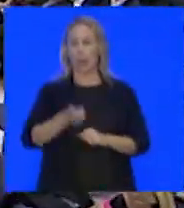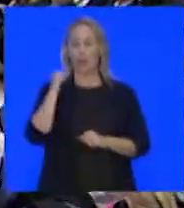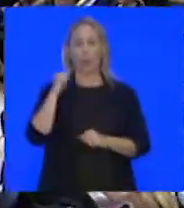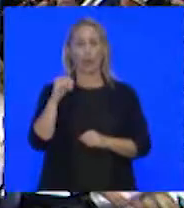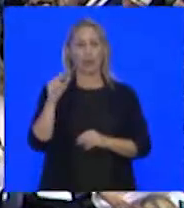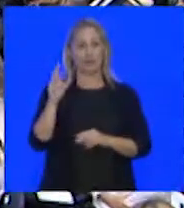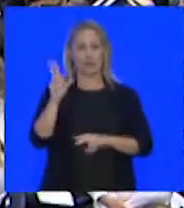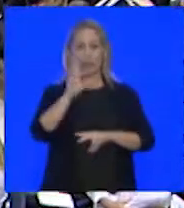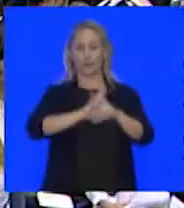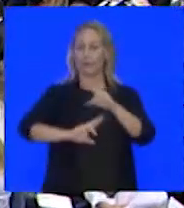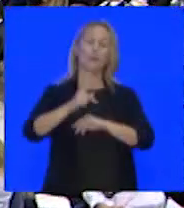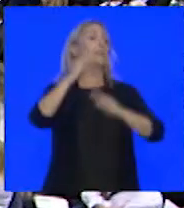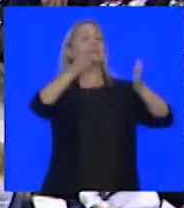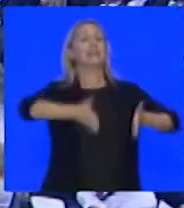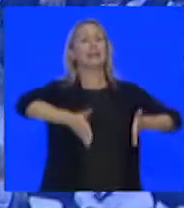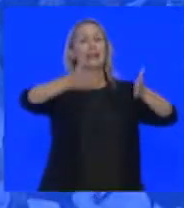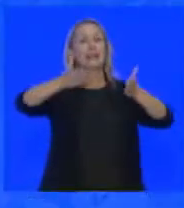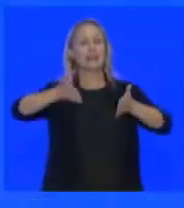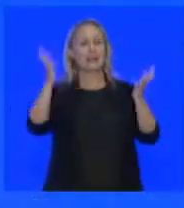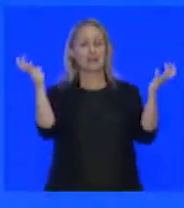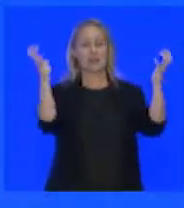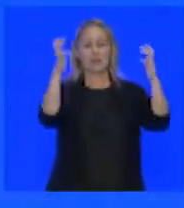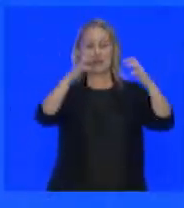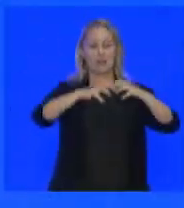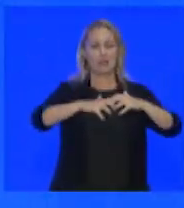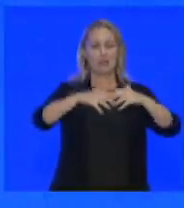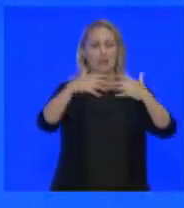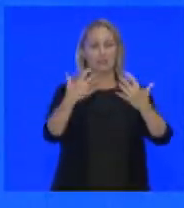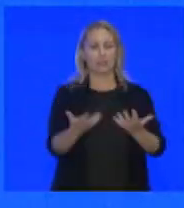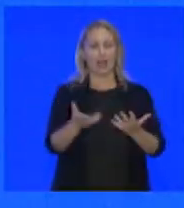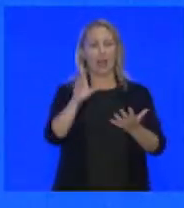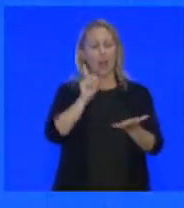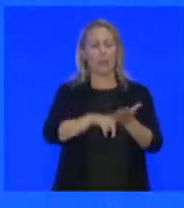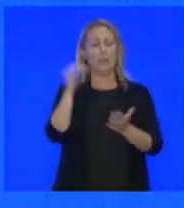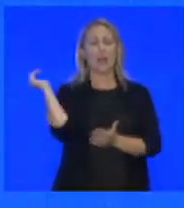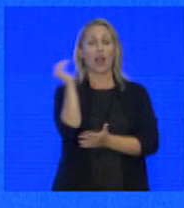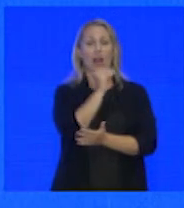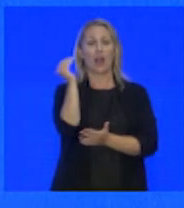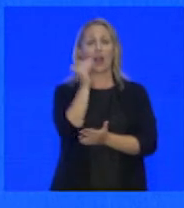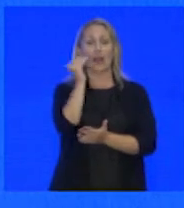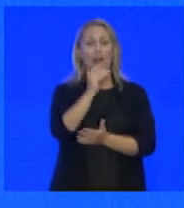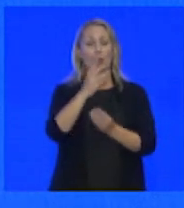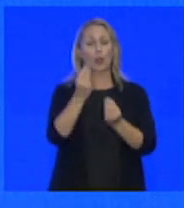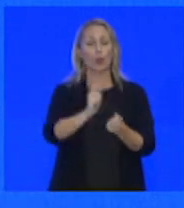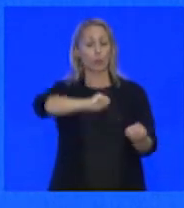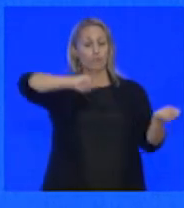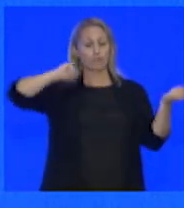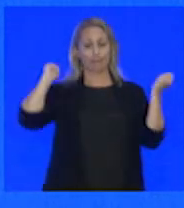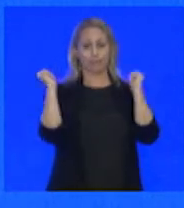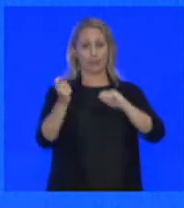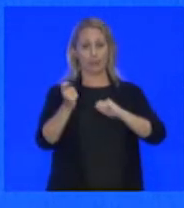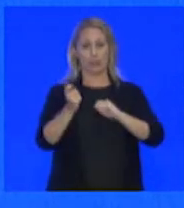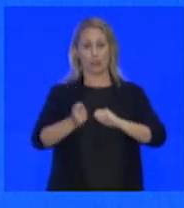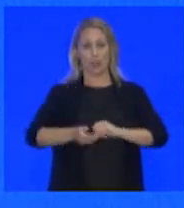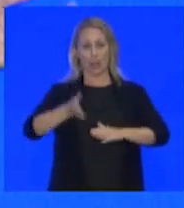μέτρα των κτηρίων θα ρημάξουν αν δεν αποκτήσουν γρήγορα νέα χρήση. Μπορούν